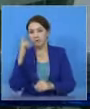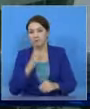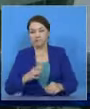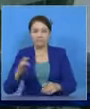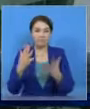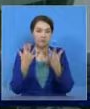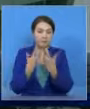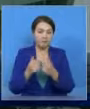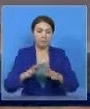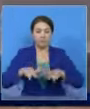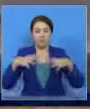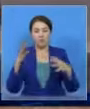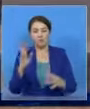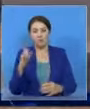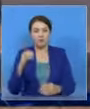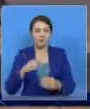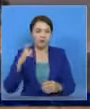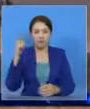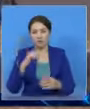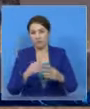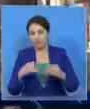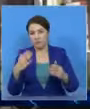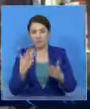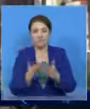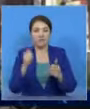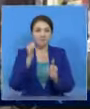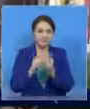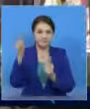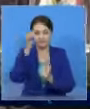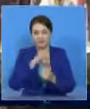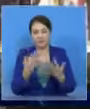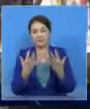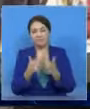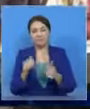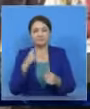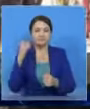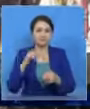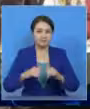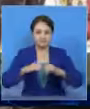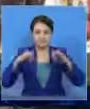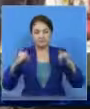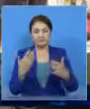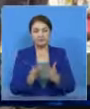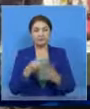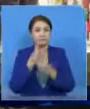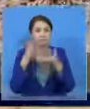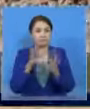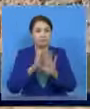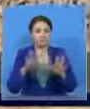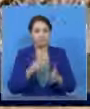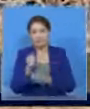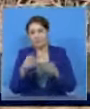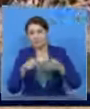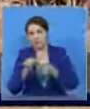районе насчитывается более 400 хозяйственных структур. С каждым годом число сельхозпредприятий увеличивается. Несмотря на